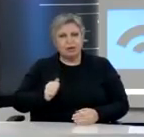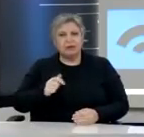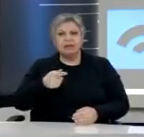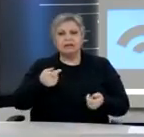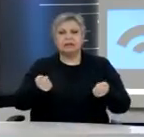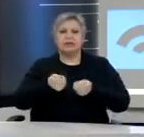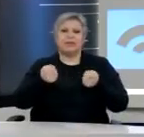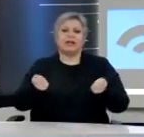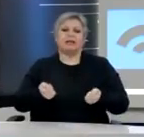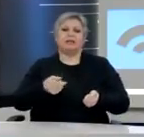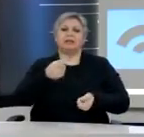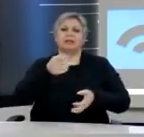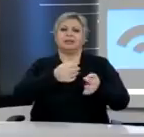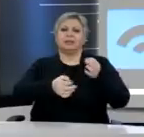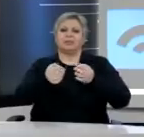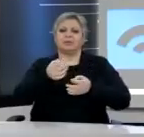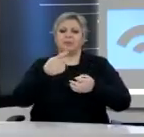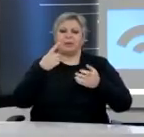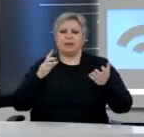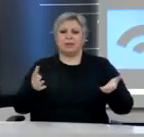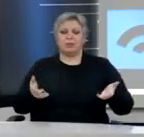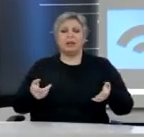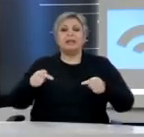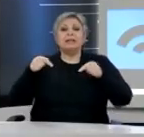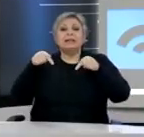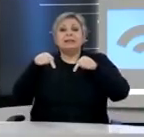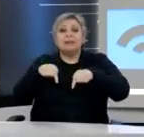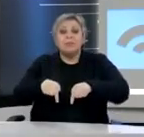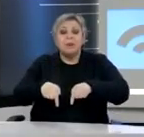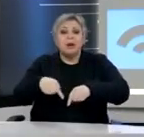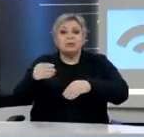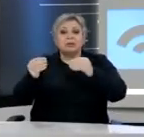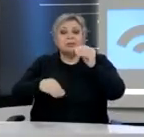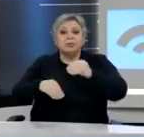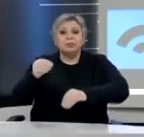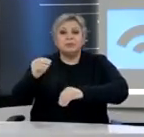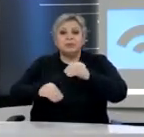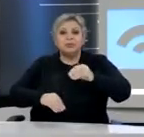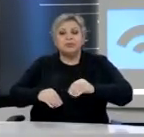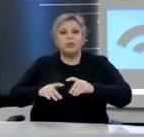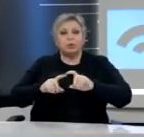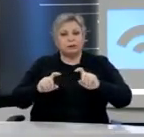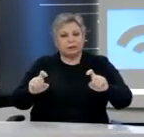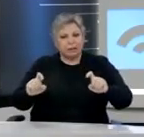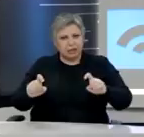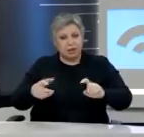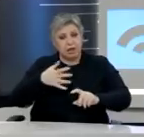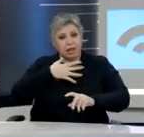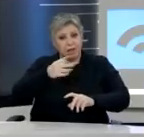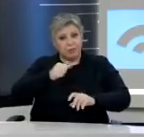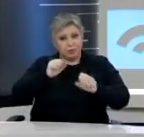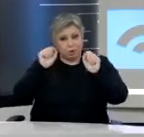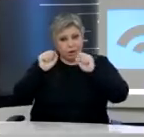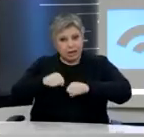Μην το κουράζετε. Αυτό θα απαντηθεί σήμερα, κυρίες και κύριοι συνάδελφοι. Η συμφωνία των Πρεσπών θα είναι μια ξεχωριστή